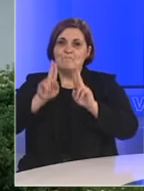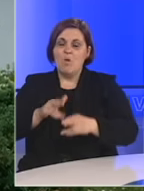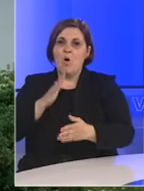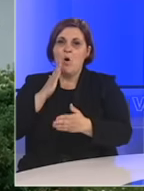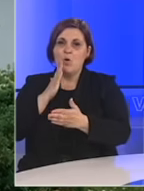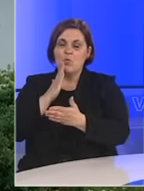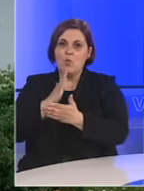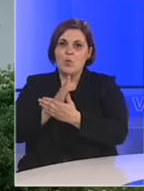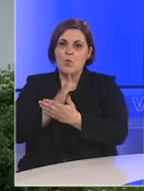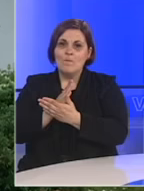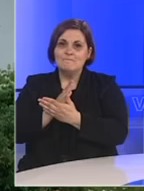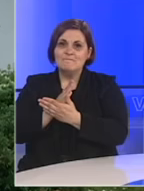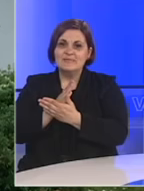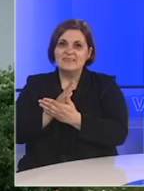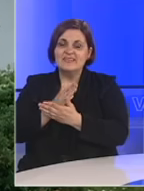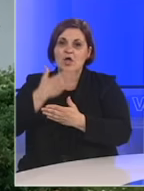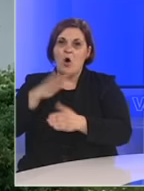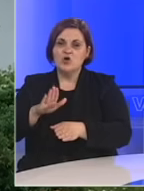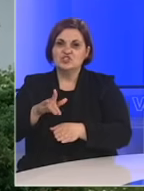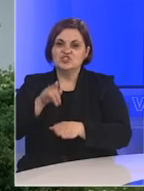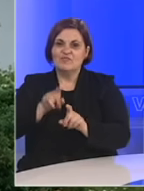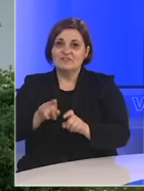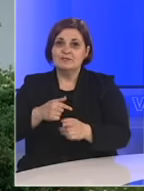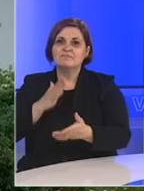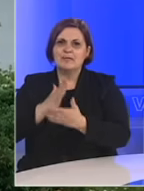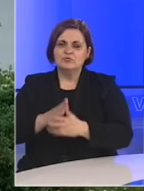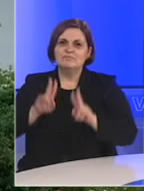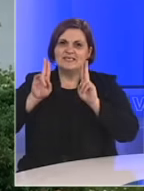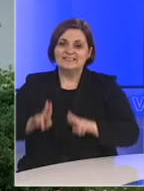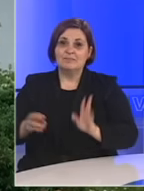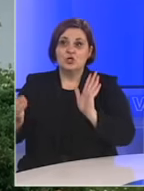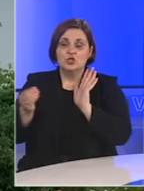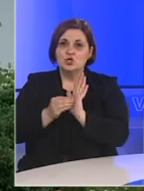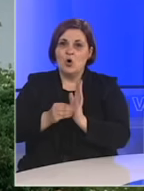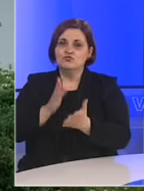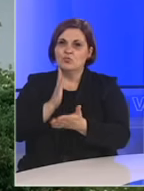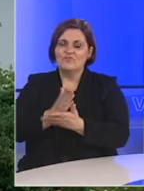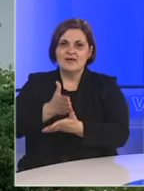biti pogođene i oštećene. Da budem iskren, još uvijek nema